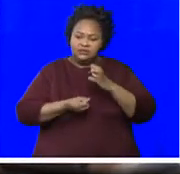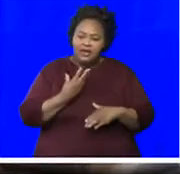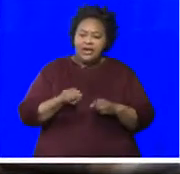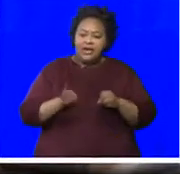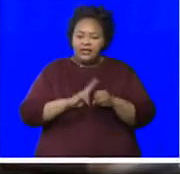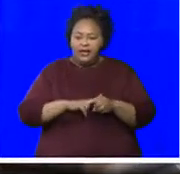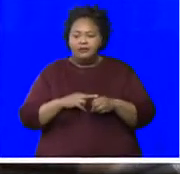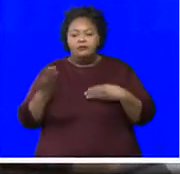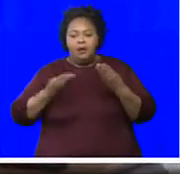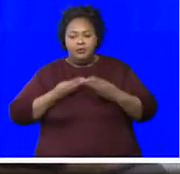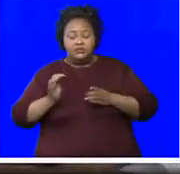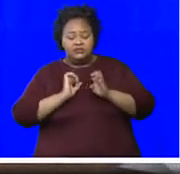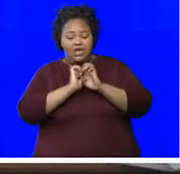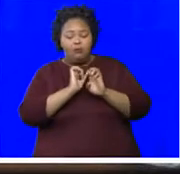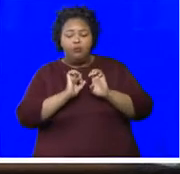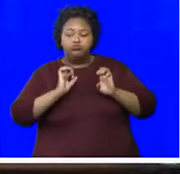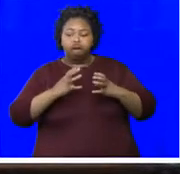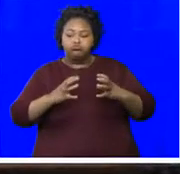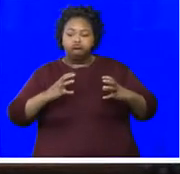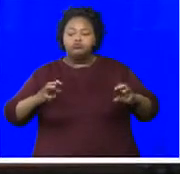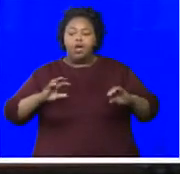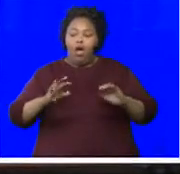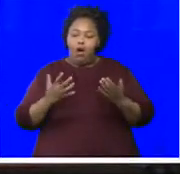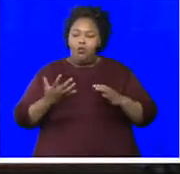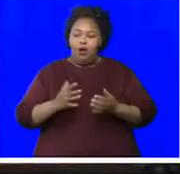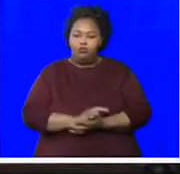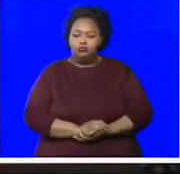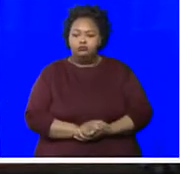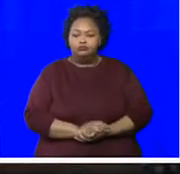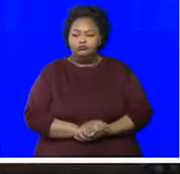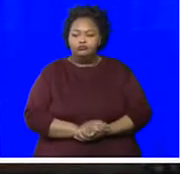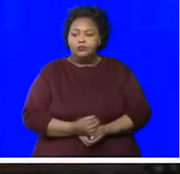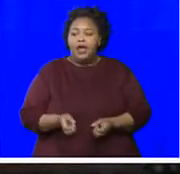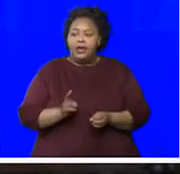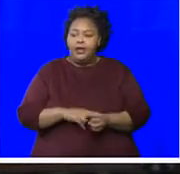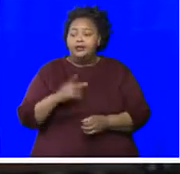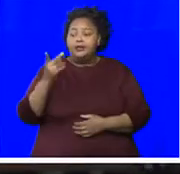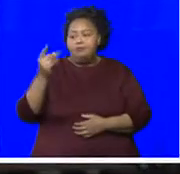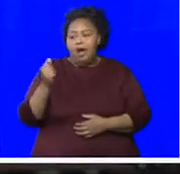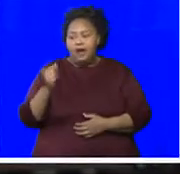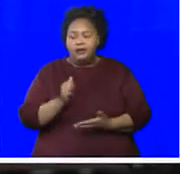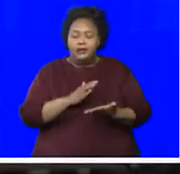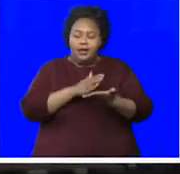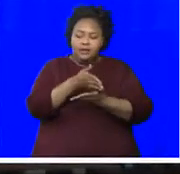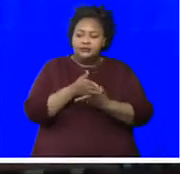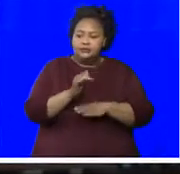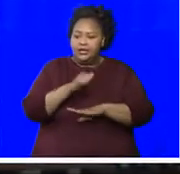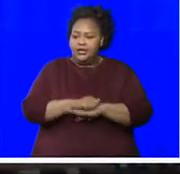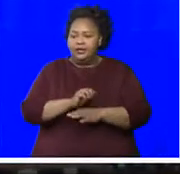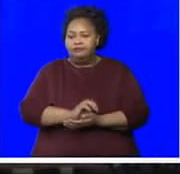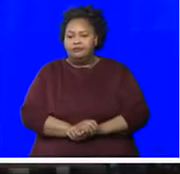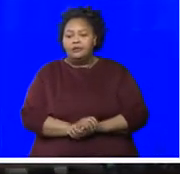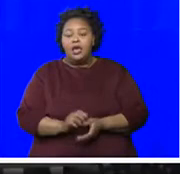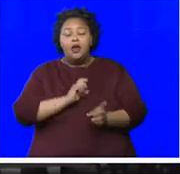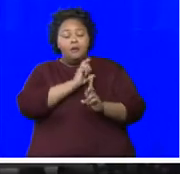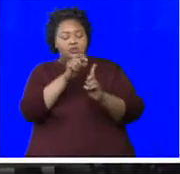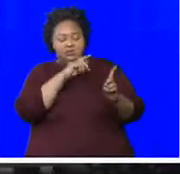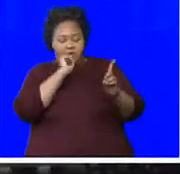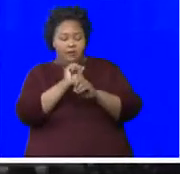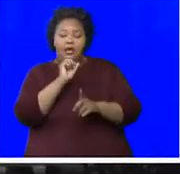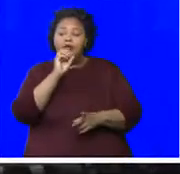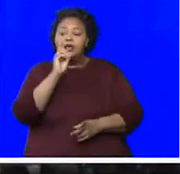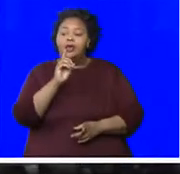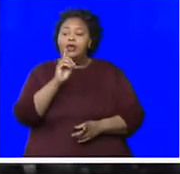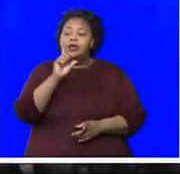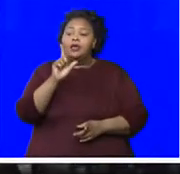besifazane batiphilise basitakale naselusitweni labalutsengako lwetimali kulokunye. Grace Dludlu wayoko inhlangano yeTaiwan